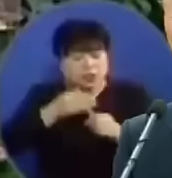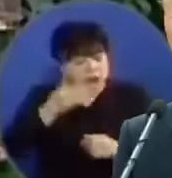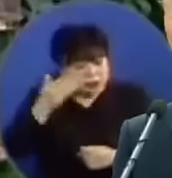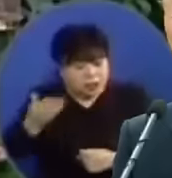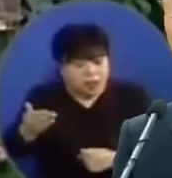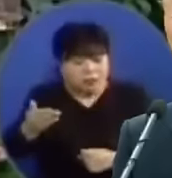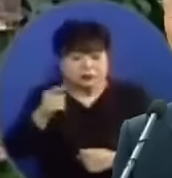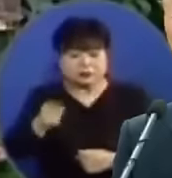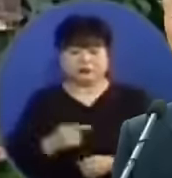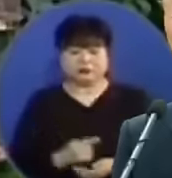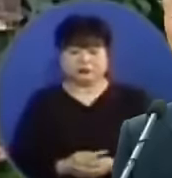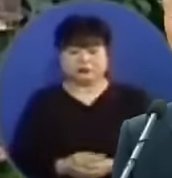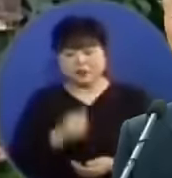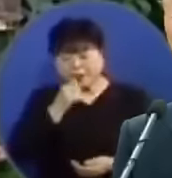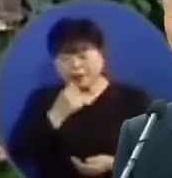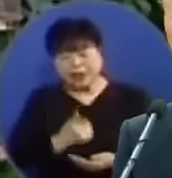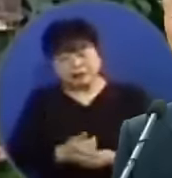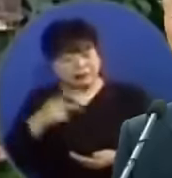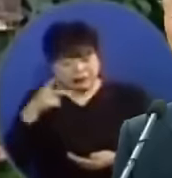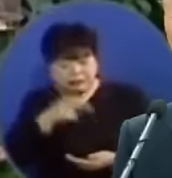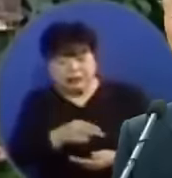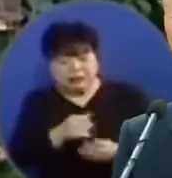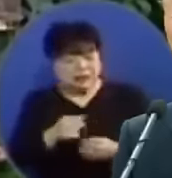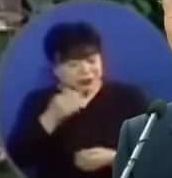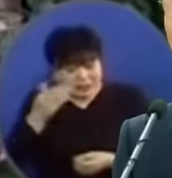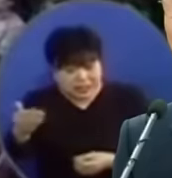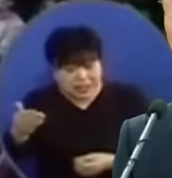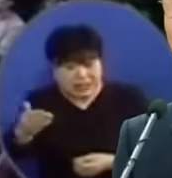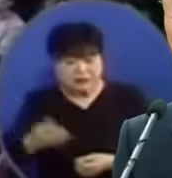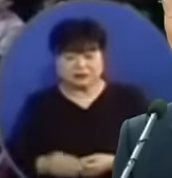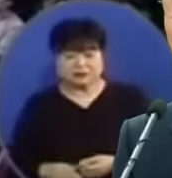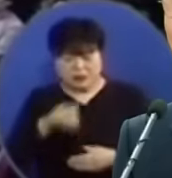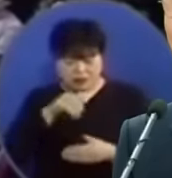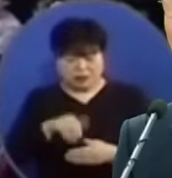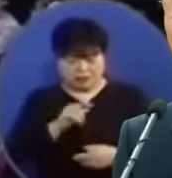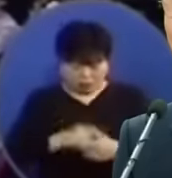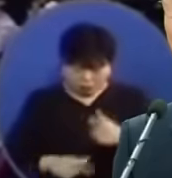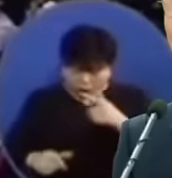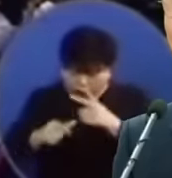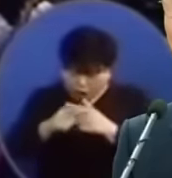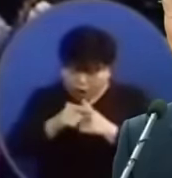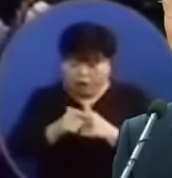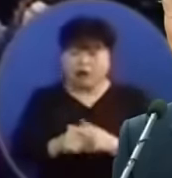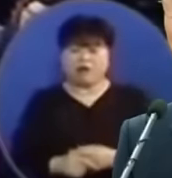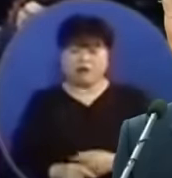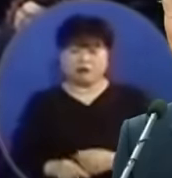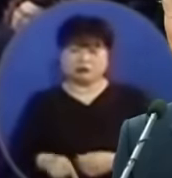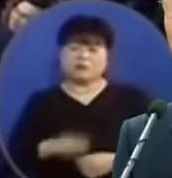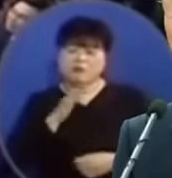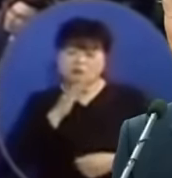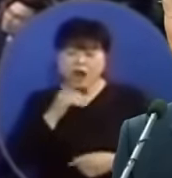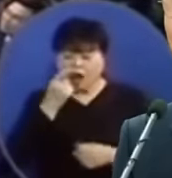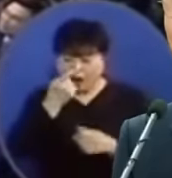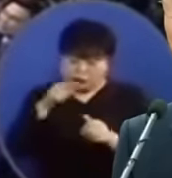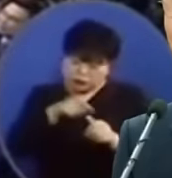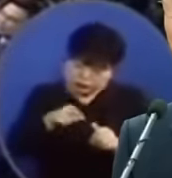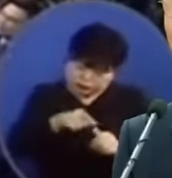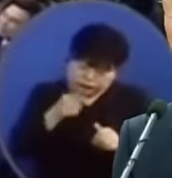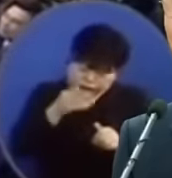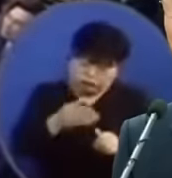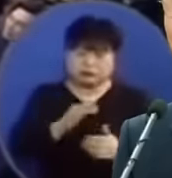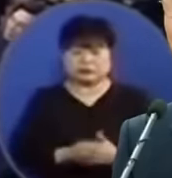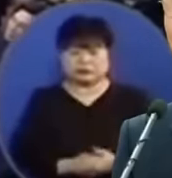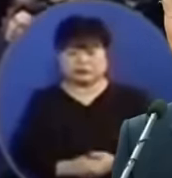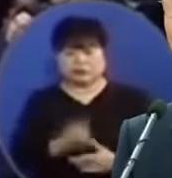하려는가, 젖들어져 품을 떠는 자들에게 하려는가, 대저 경계의 경계를 떠하며 경계의 경계를 떠하며 교훈의 교훈을 떠하며